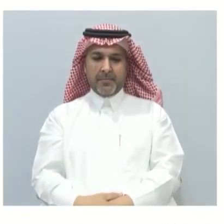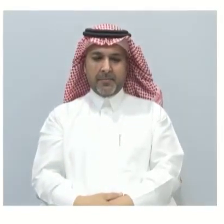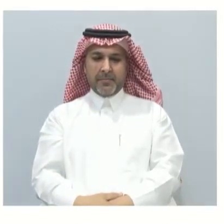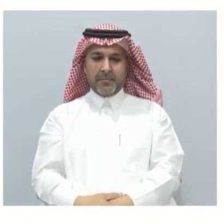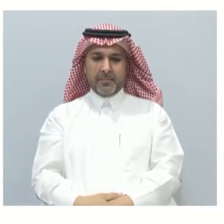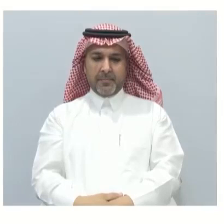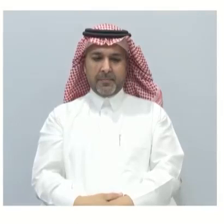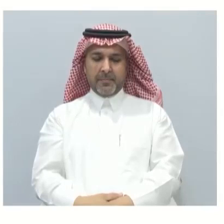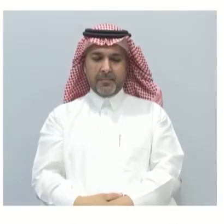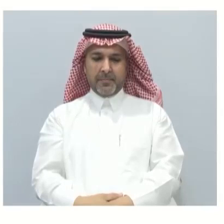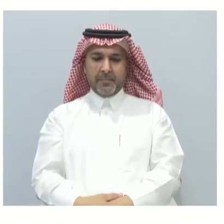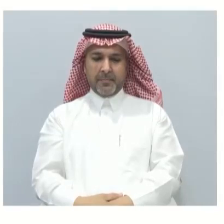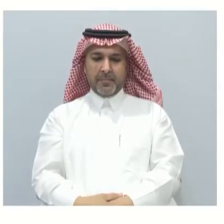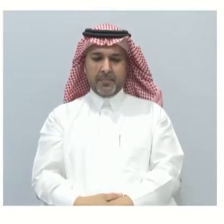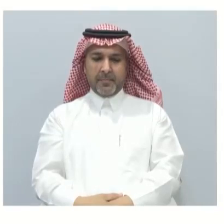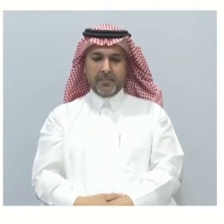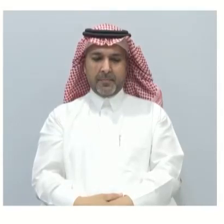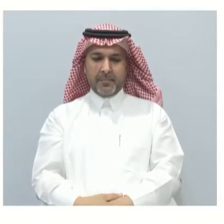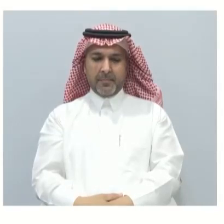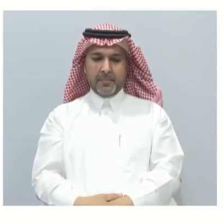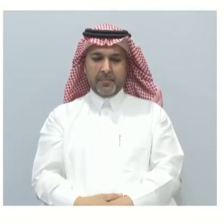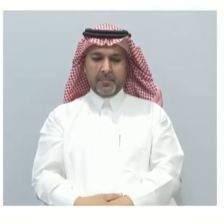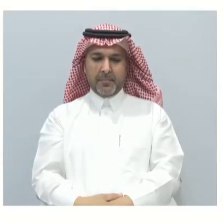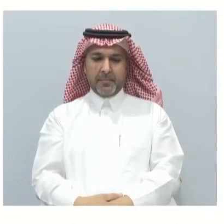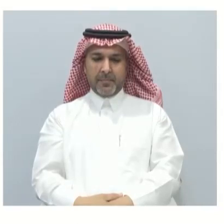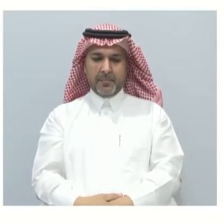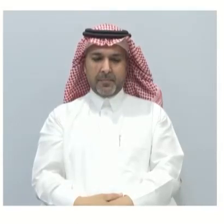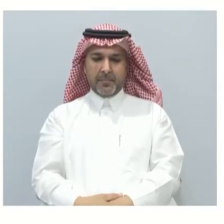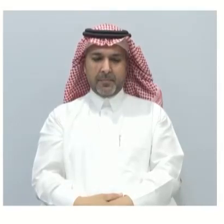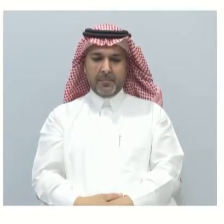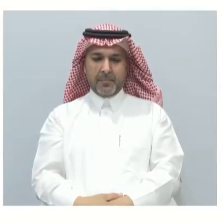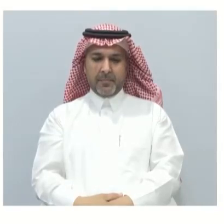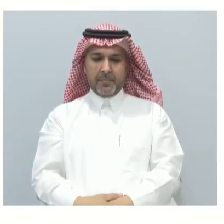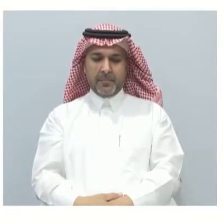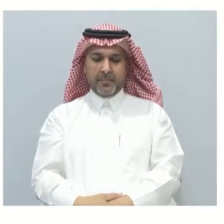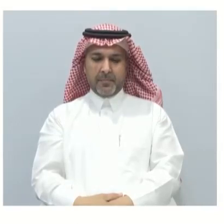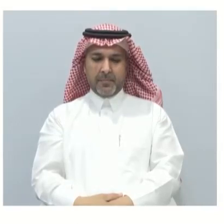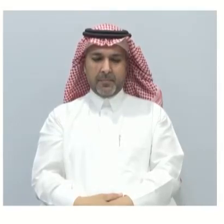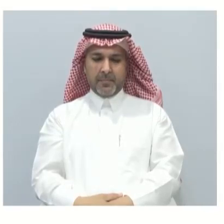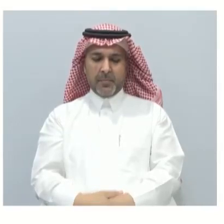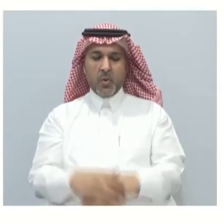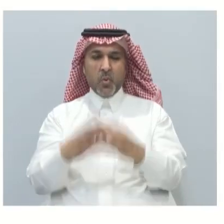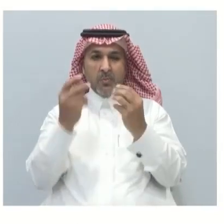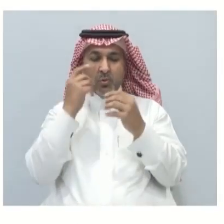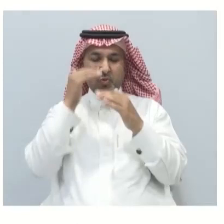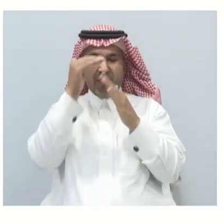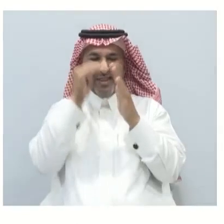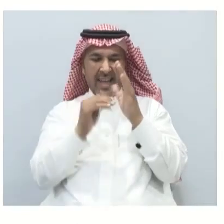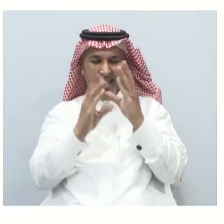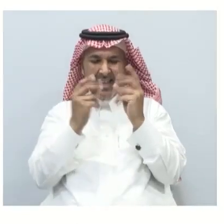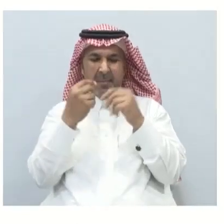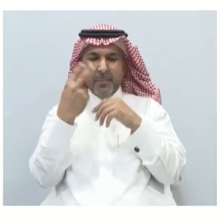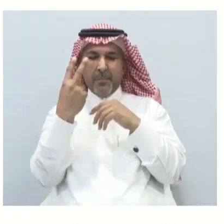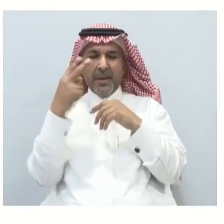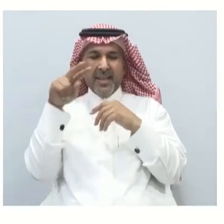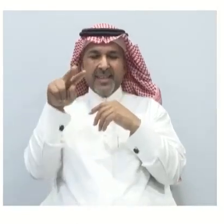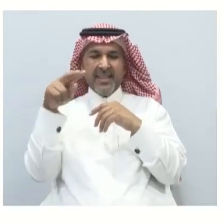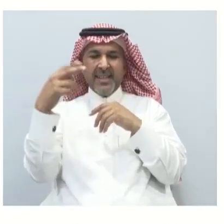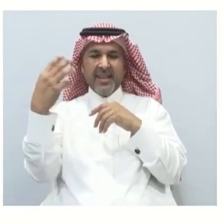الرابع بهذا الشكل ونكتب الان الكسر الم موجود عندي اللي هو 230